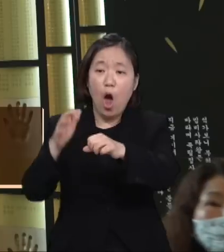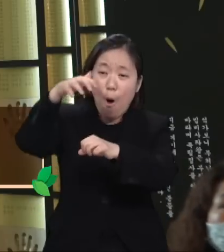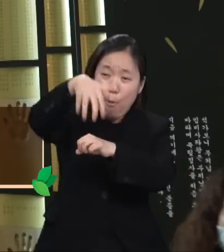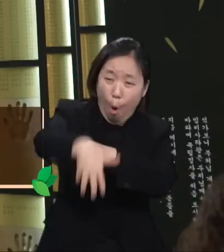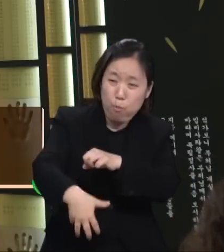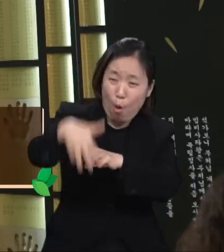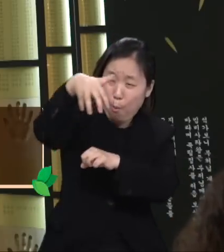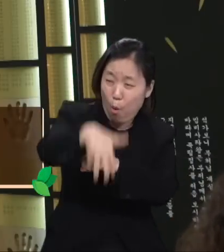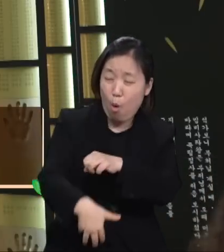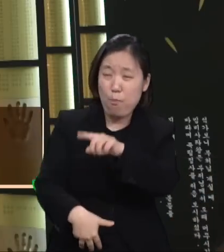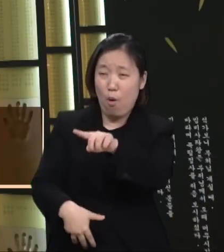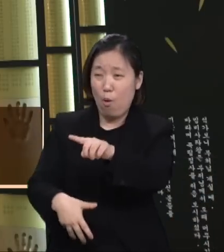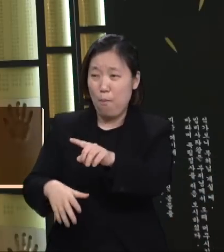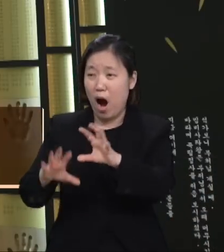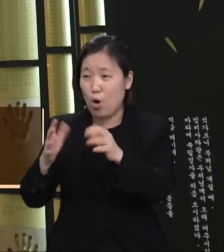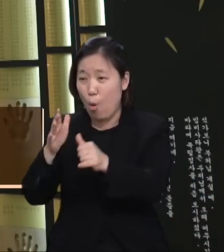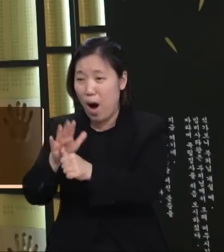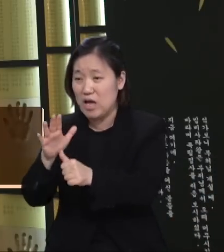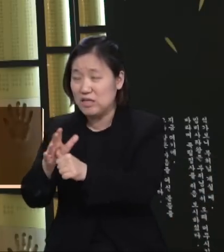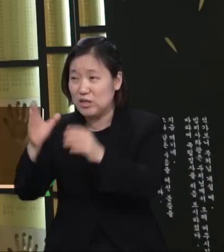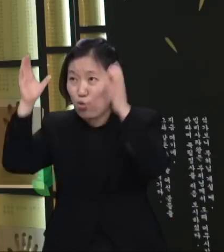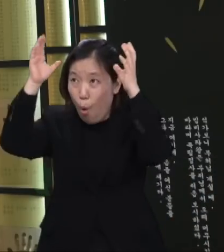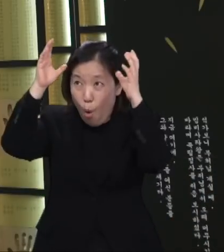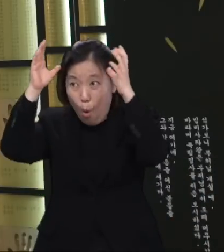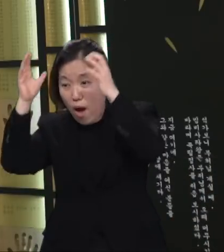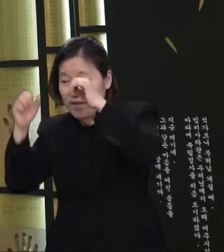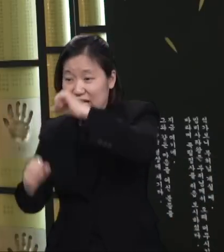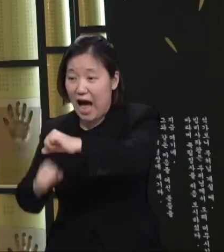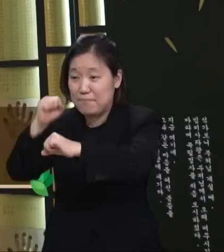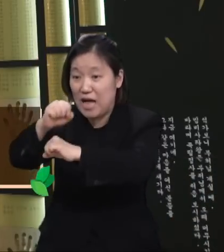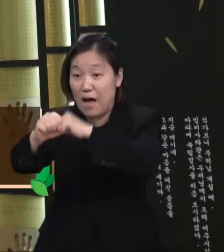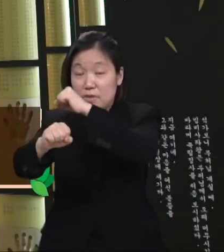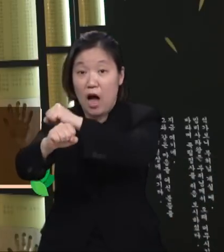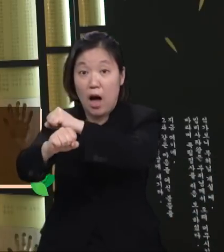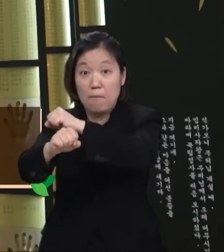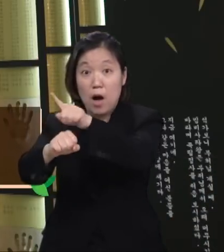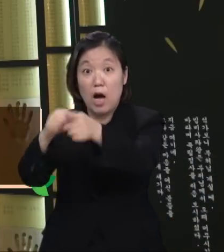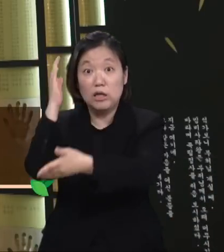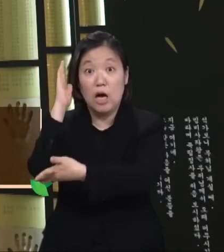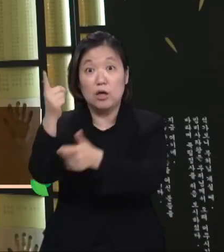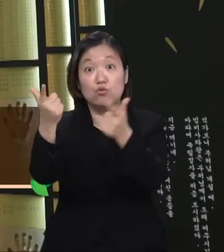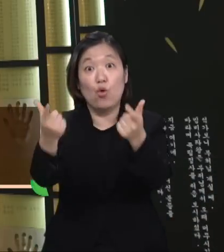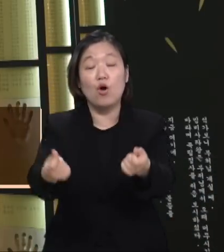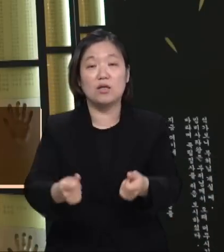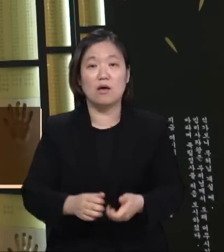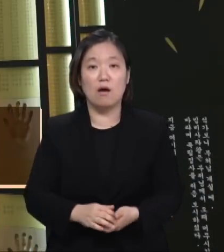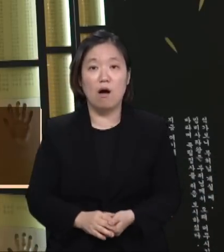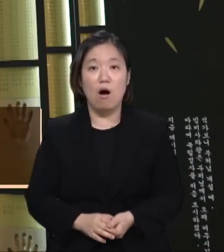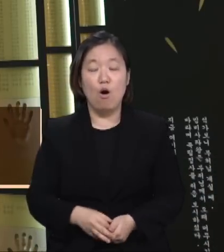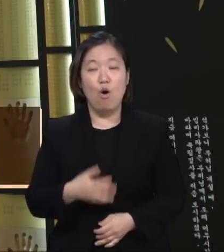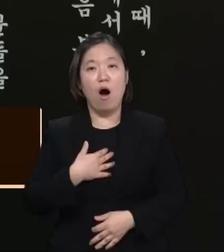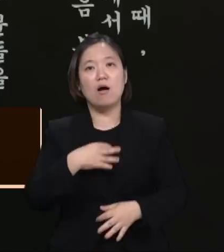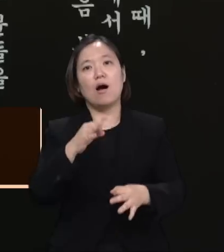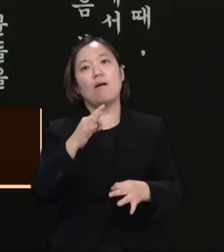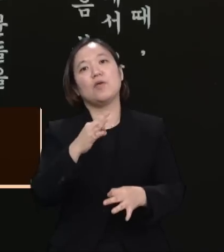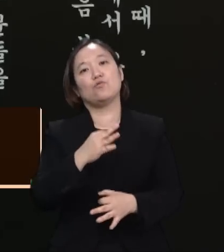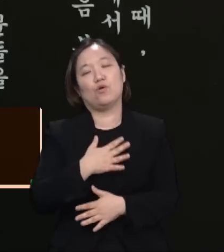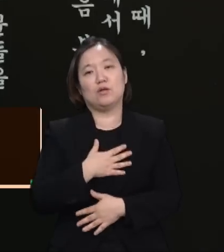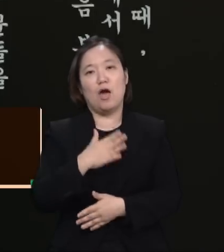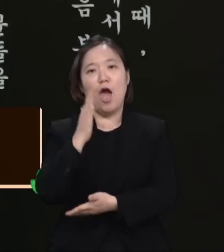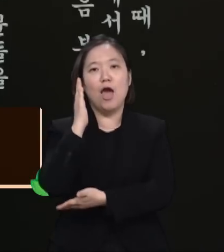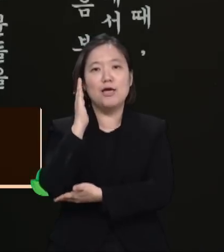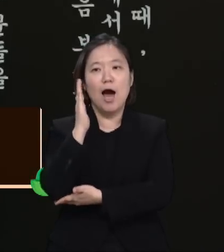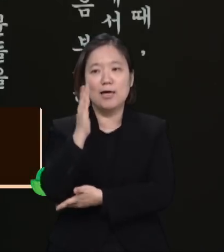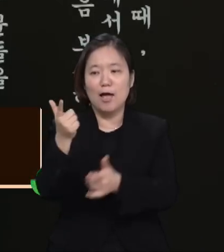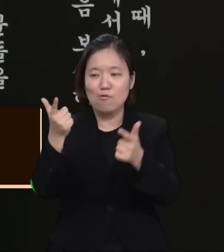돌로 물을 막는 아이들의 모습이 그대로 겹치는 거예요 어느 정도 일리가 있죠 그래서